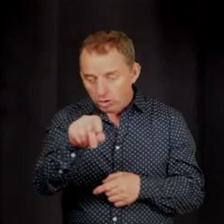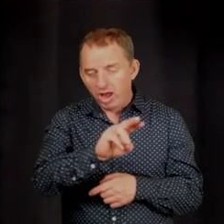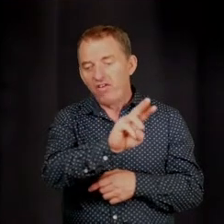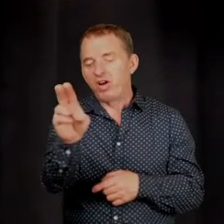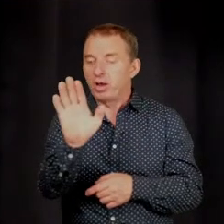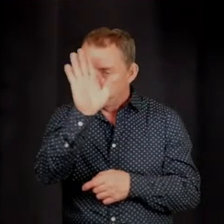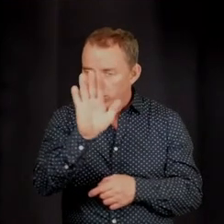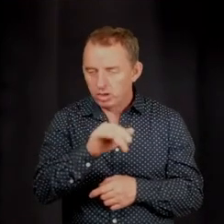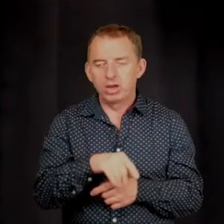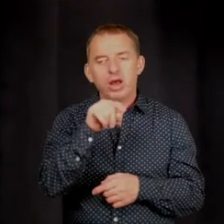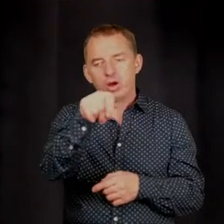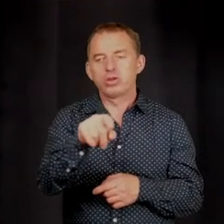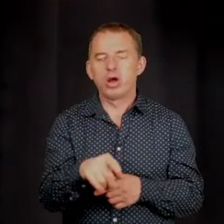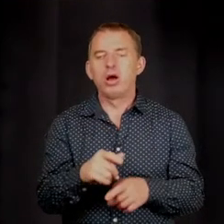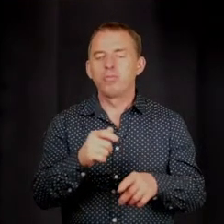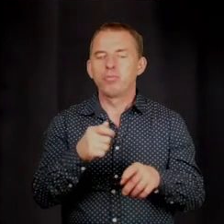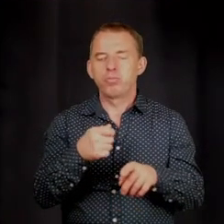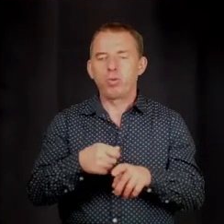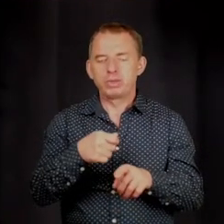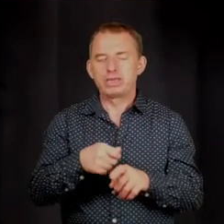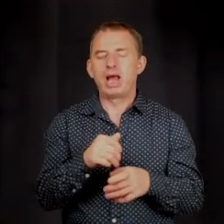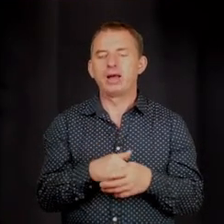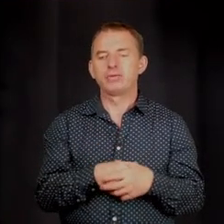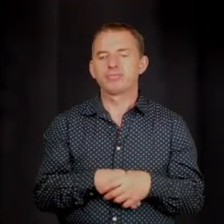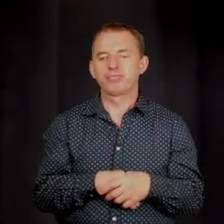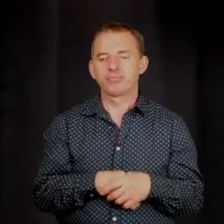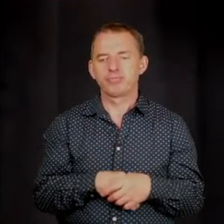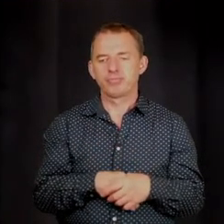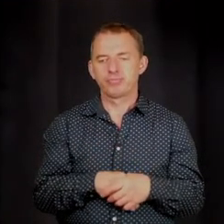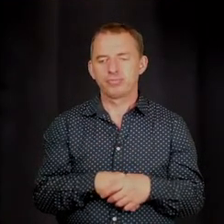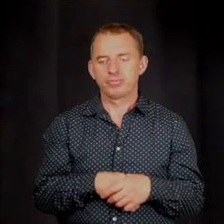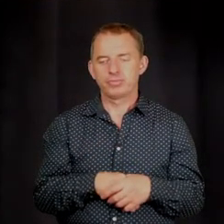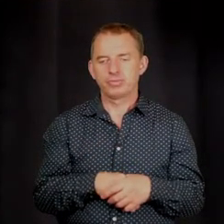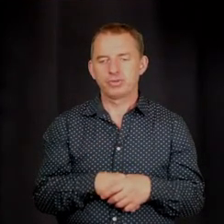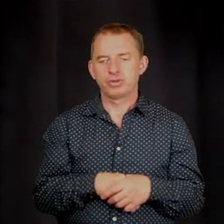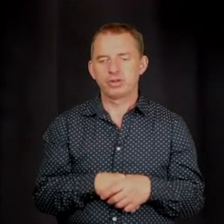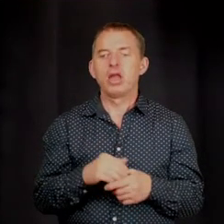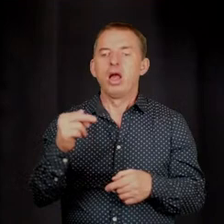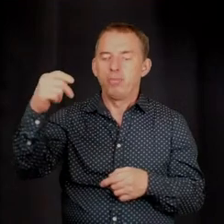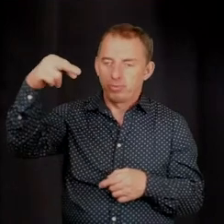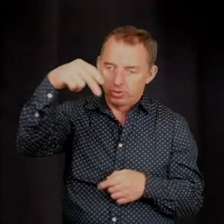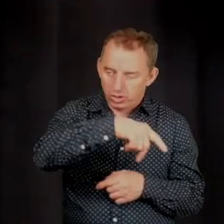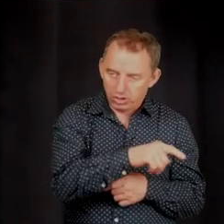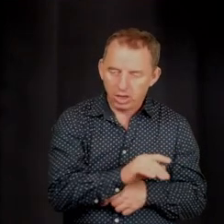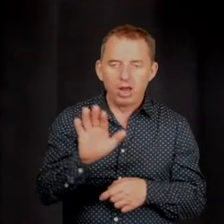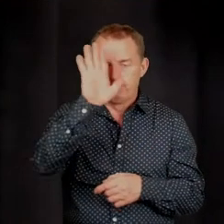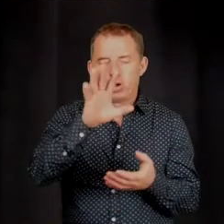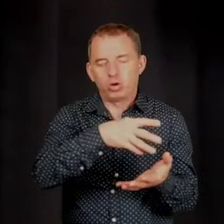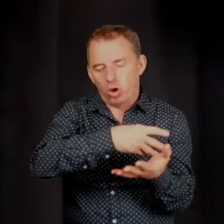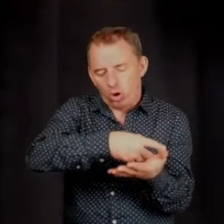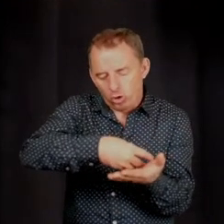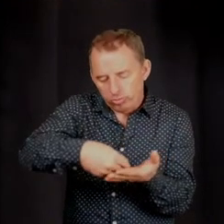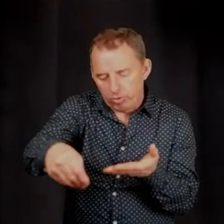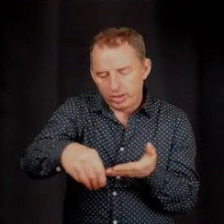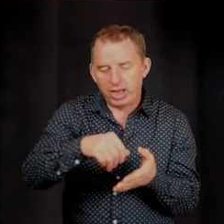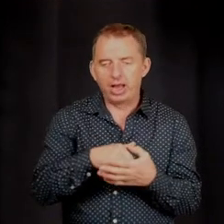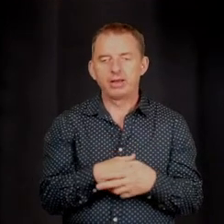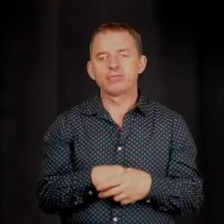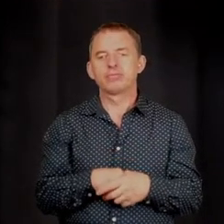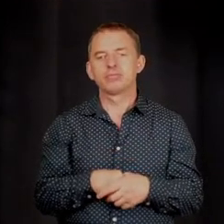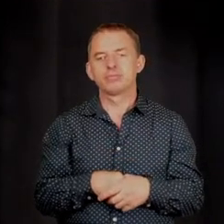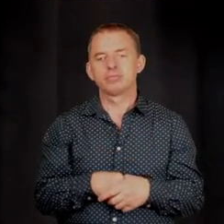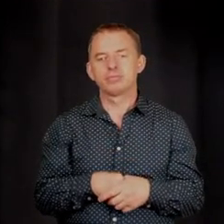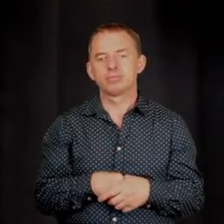Bóg, oto pomsta. With the recompense of God, he will come and save you. Przychodzi Boża odpłata, on